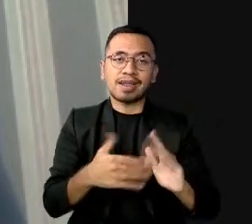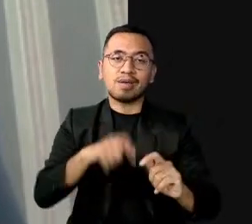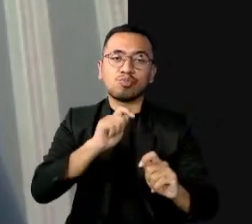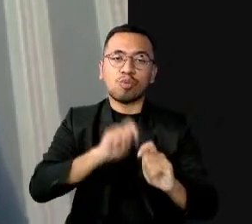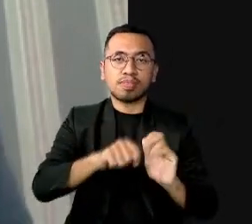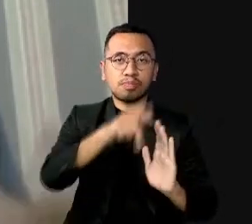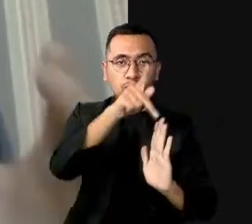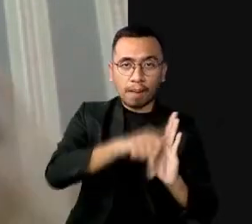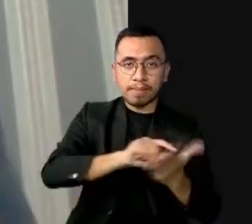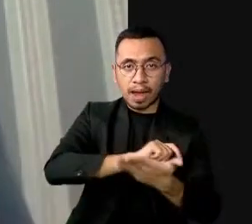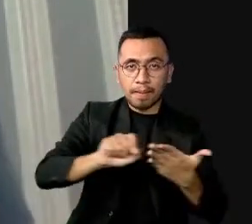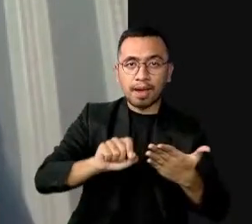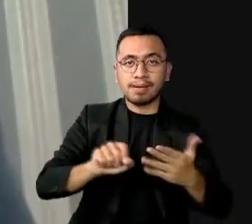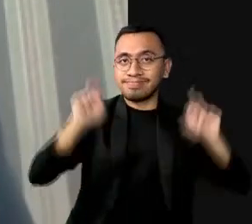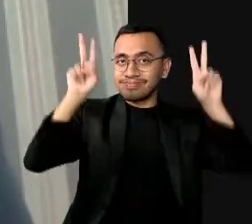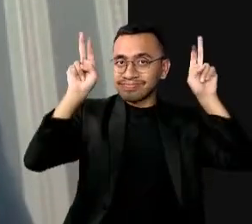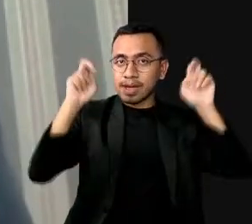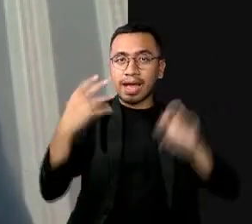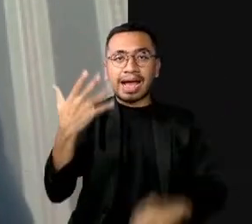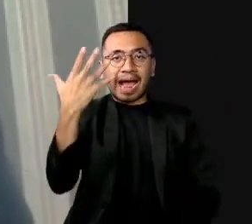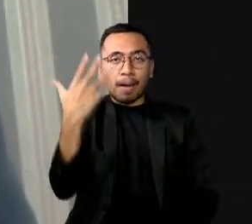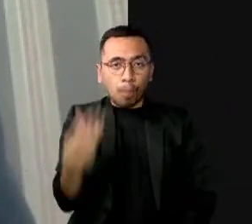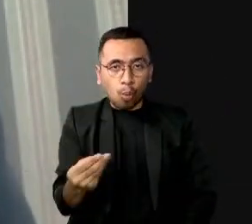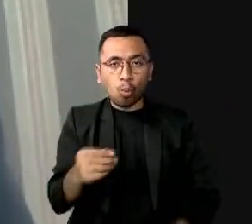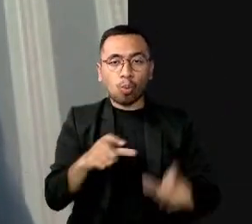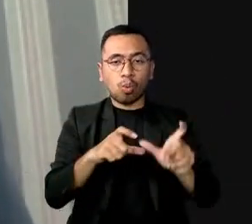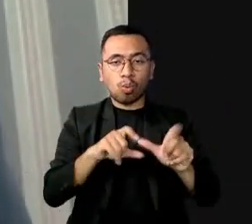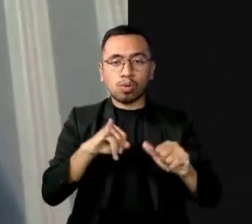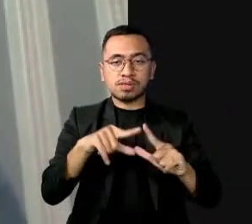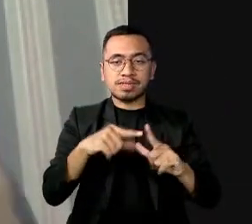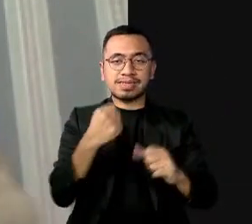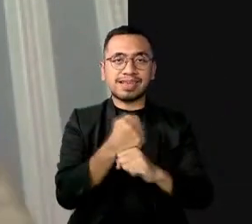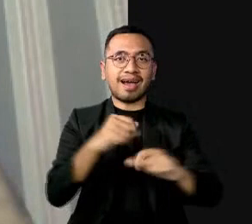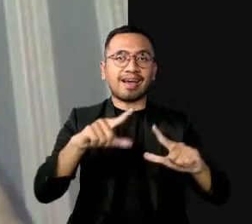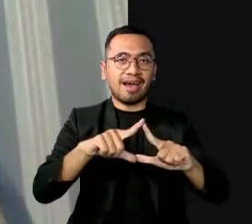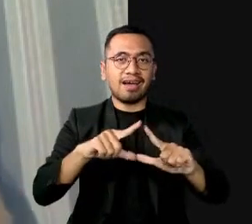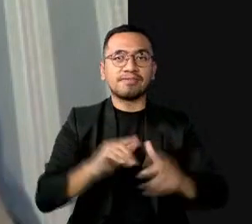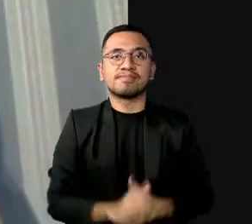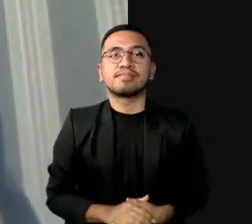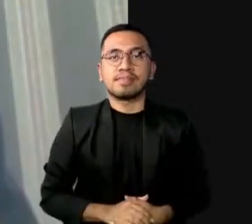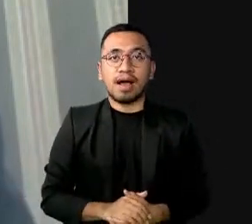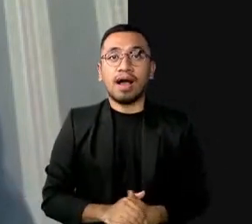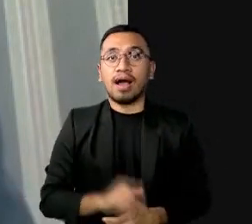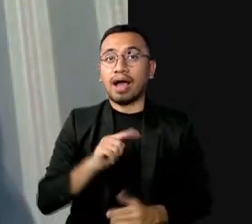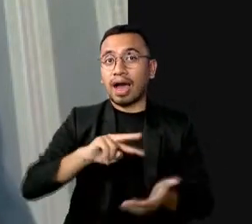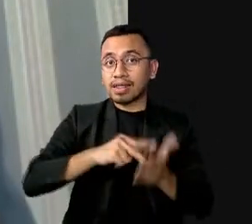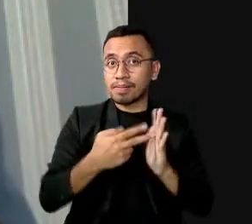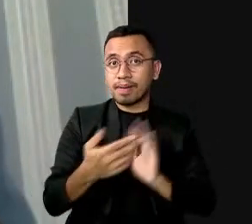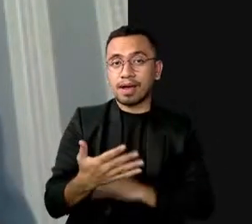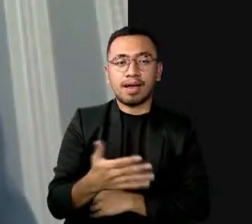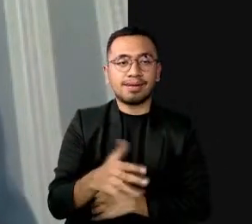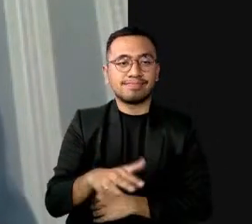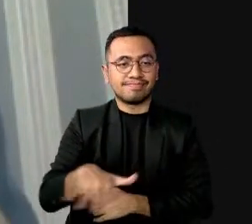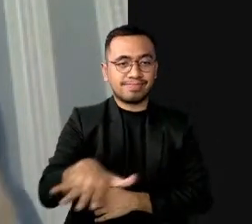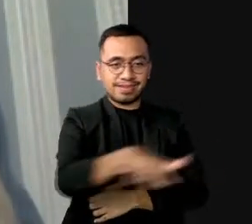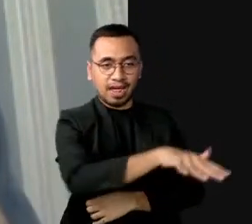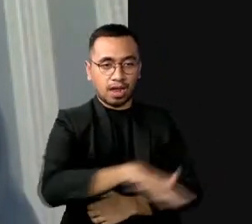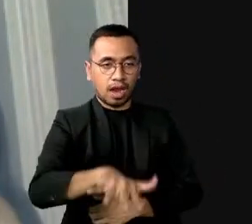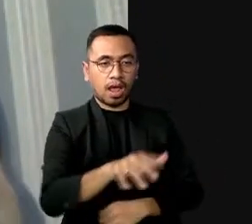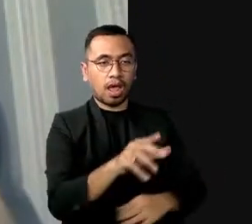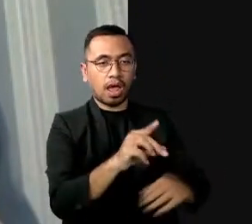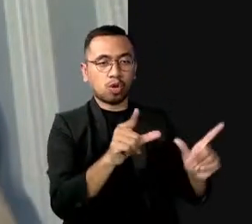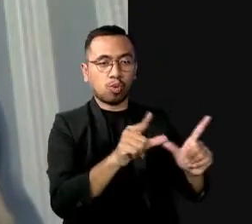siaga jadi ada pendekatannya er websites jadi RW yang tergolong zona merah kita tetapkan sebagai